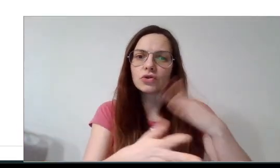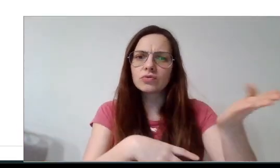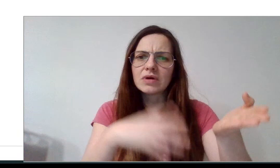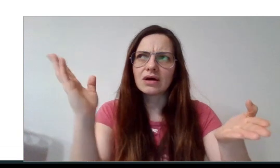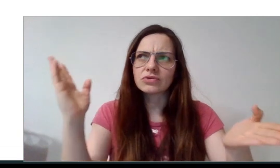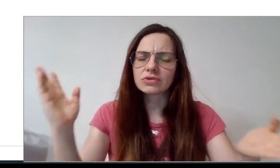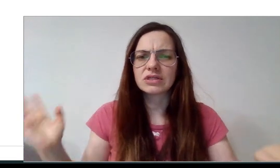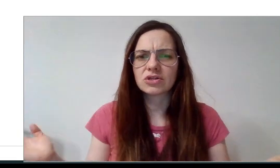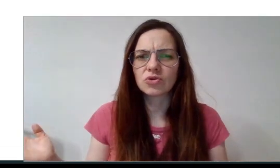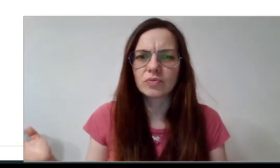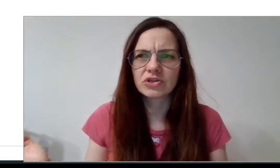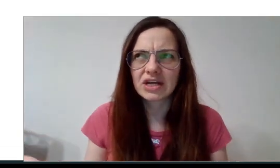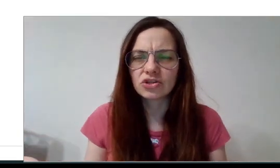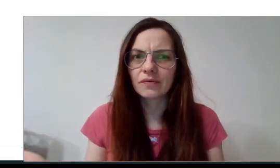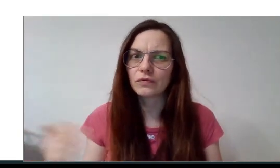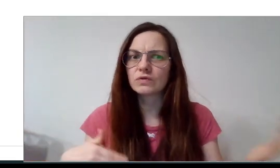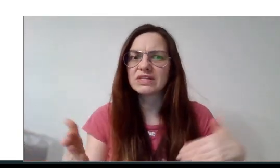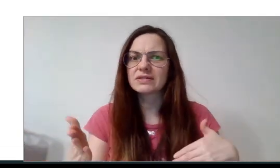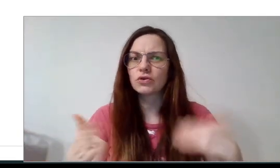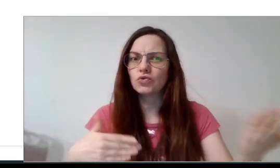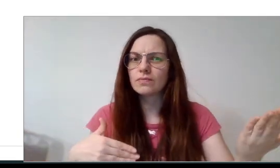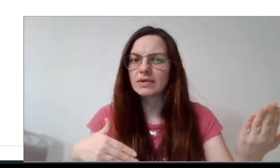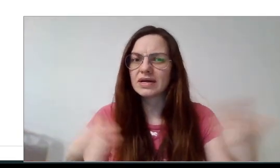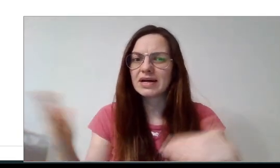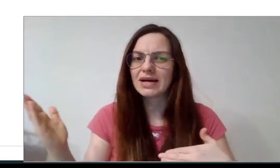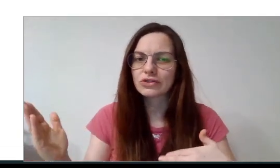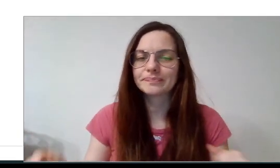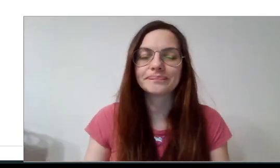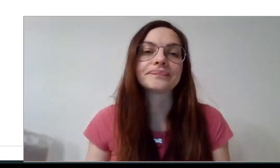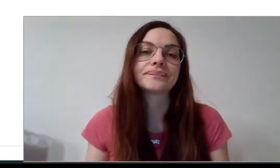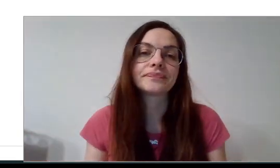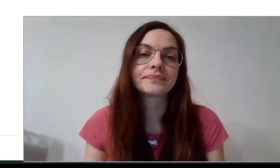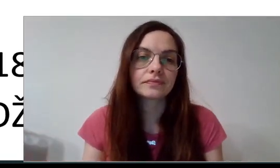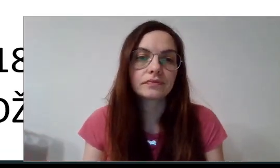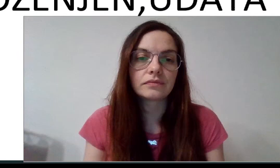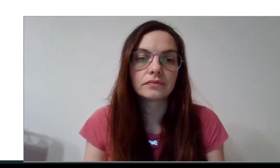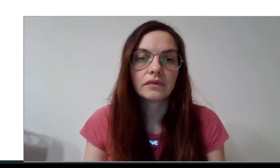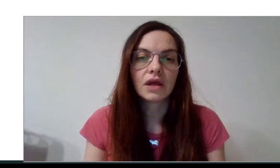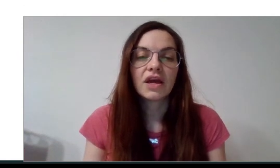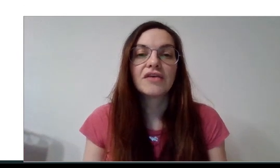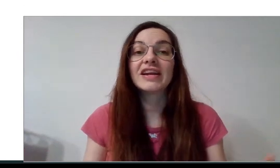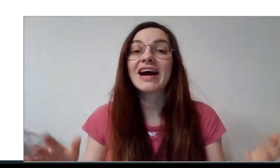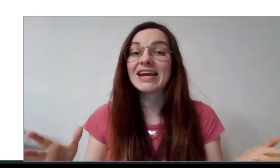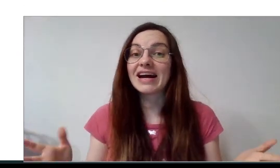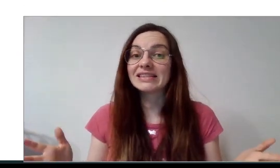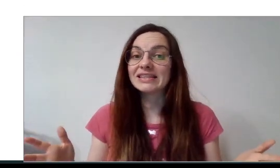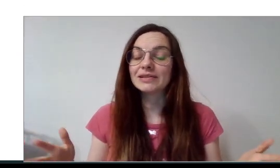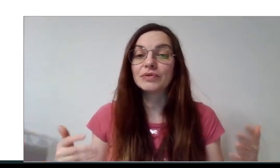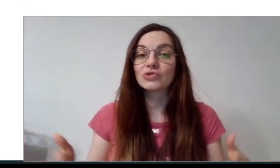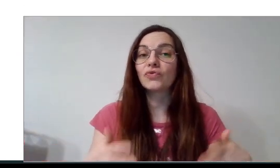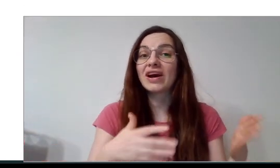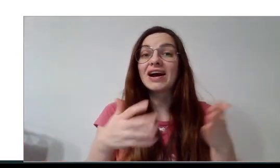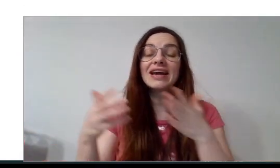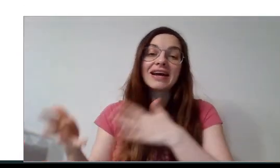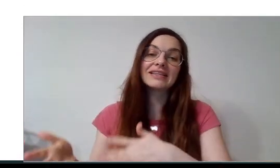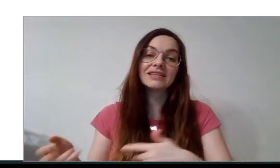siehst dumm aus, izgledaš glupo, šta radiš to? Du siehst dumm aus. verheiratet. Bist